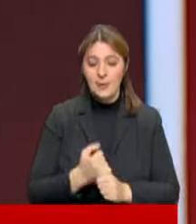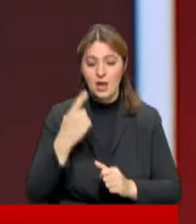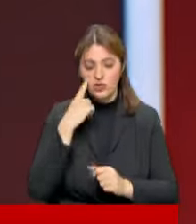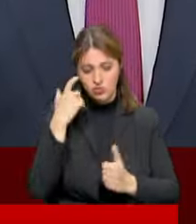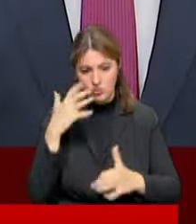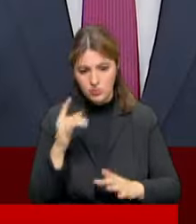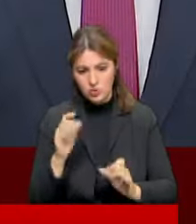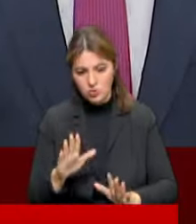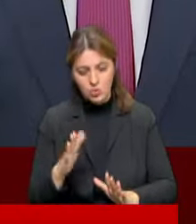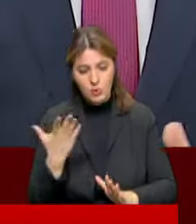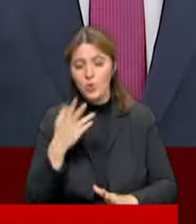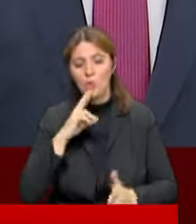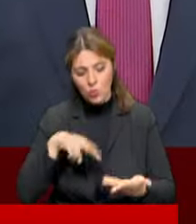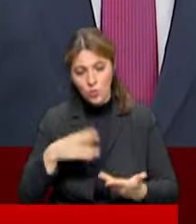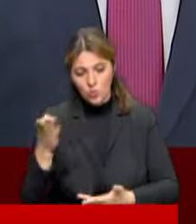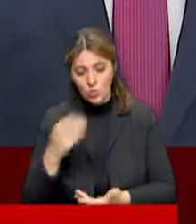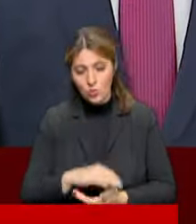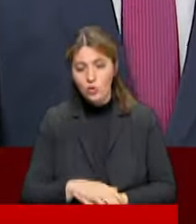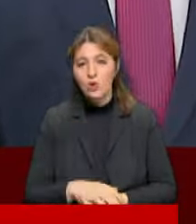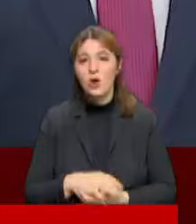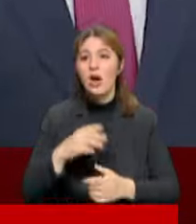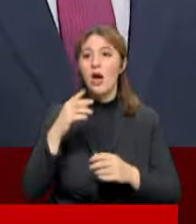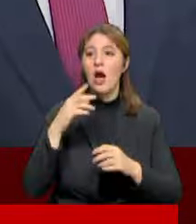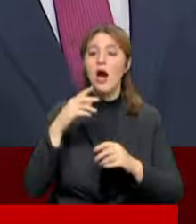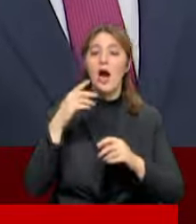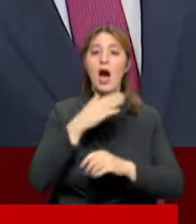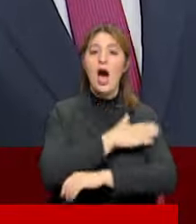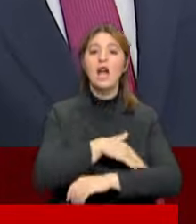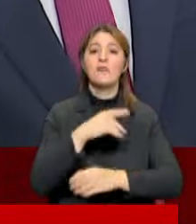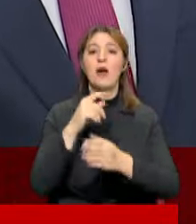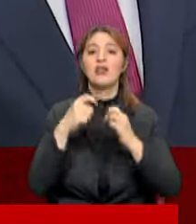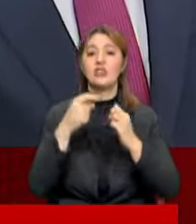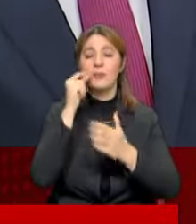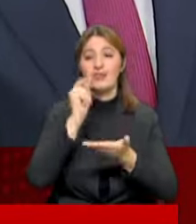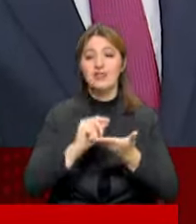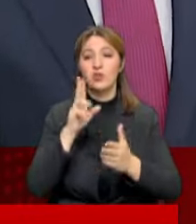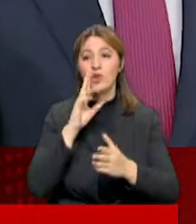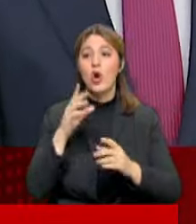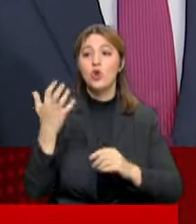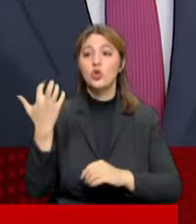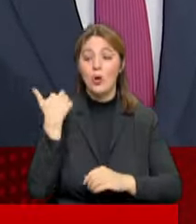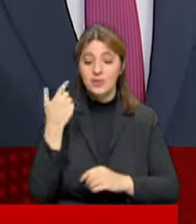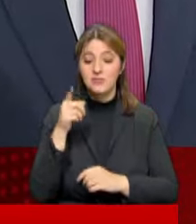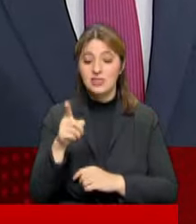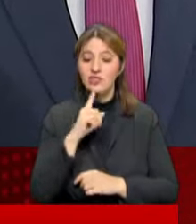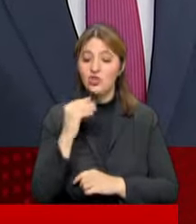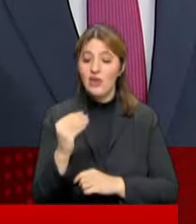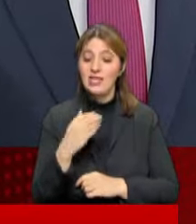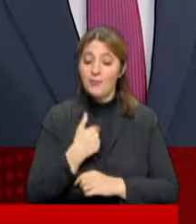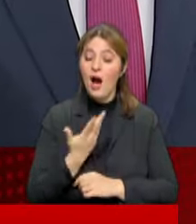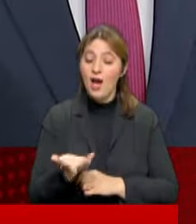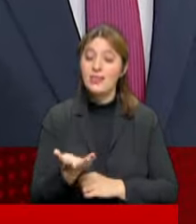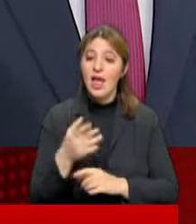şaşırır Biraz durur Peki oku der Albay reşad'ın yazdığı son Satırlar şöyledir Komutanım size söz verdiğim